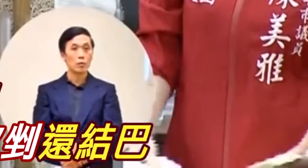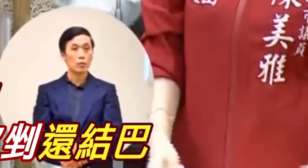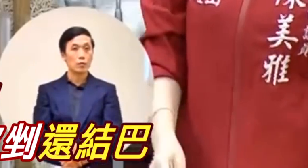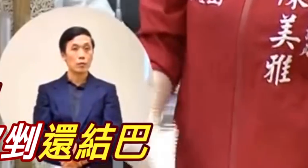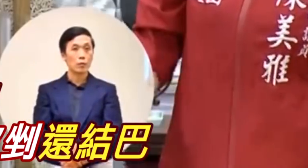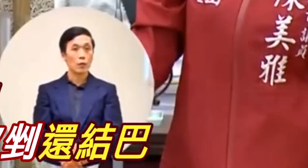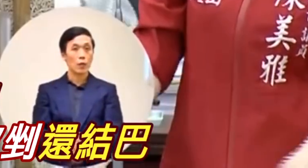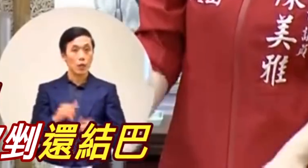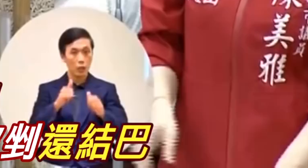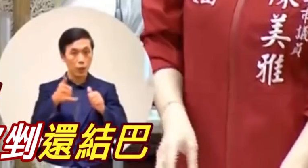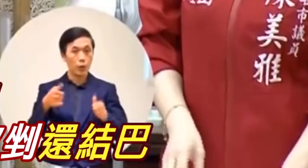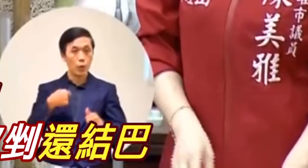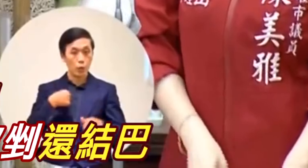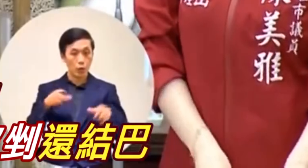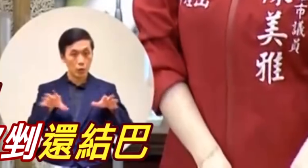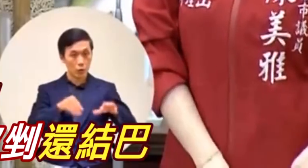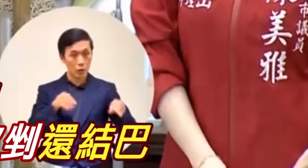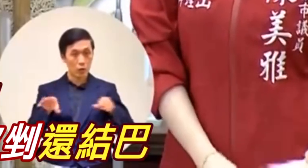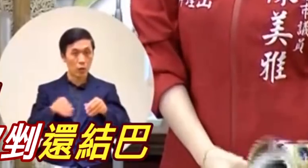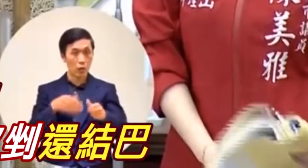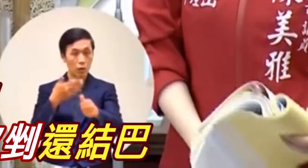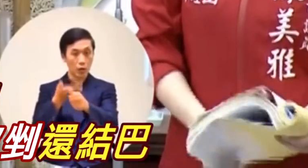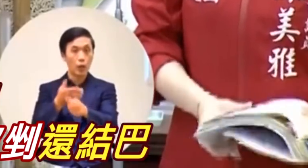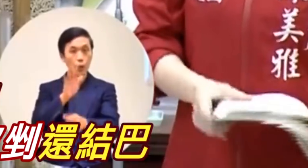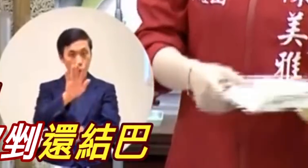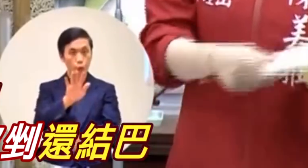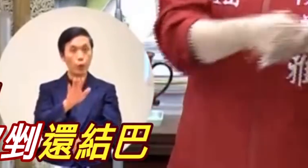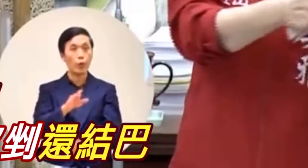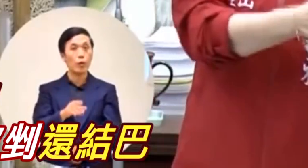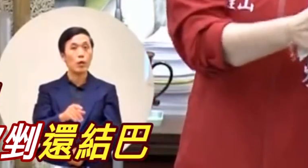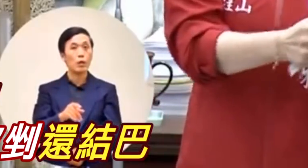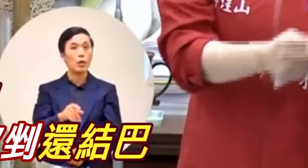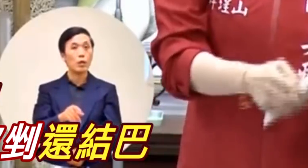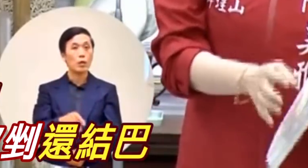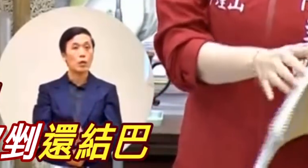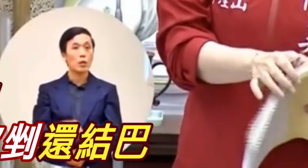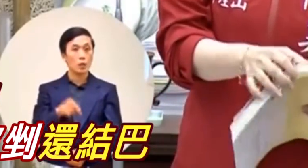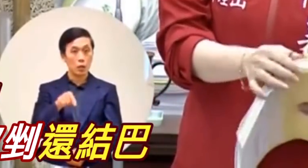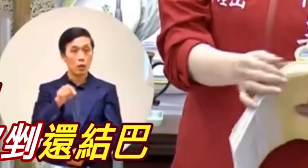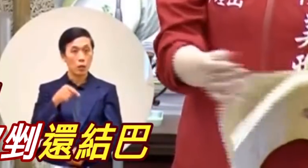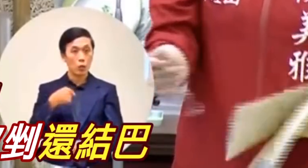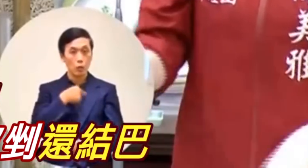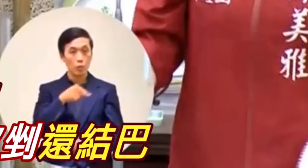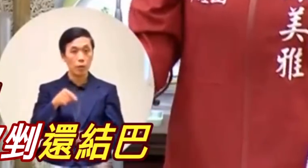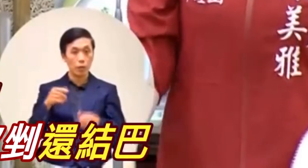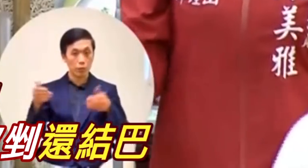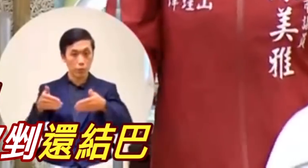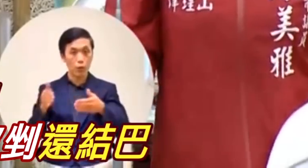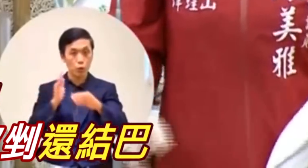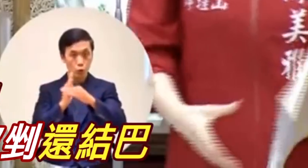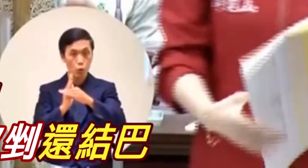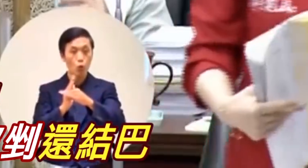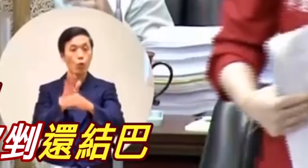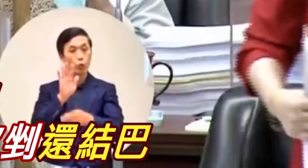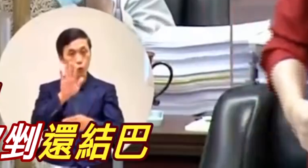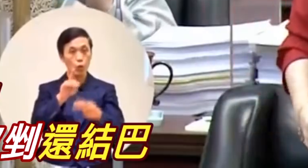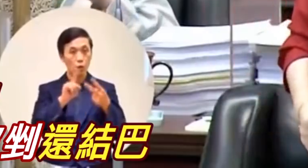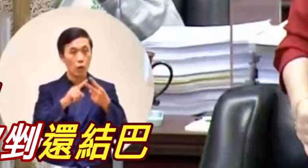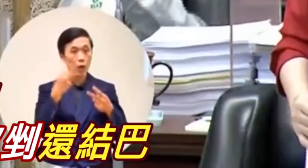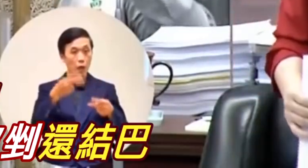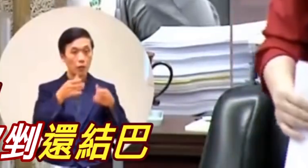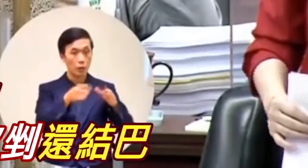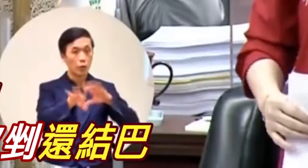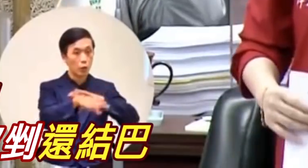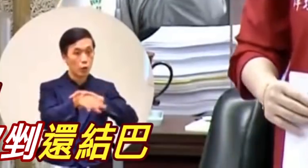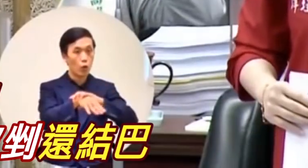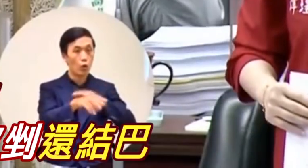议员，我有资料，有送给您哈，就是说这里面有我们新建的，还有一些是我们闲置空间的改善，还